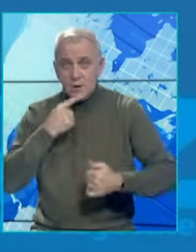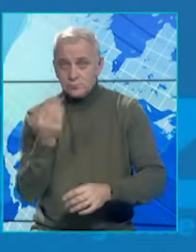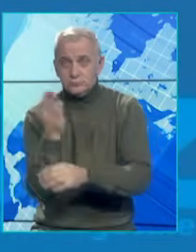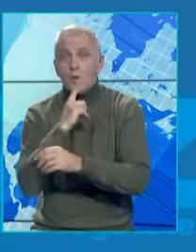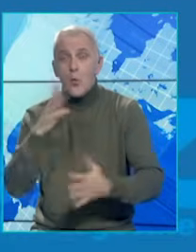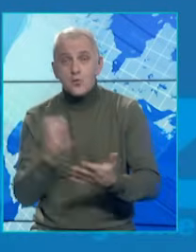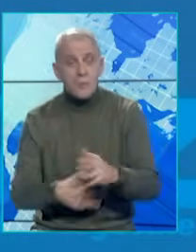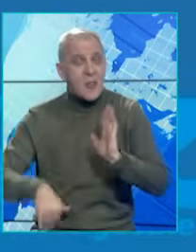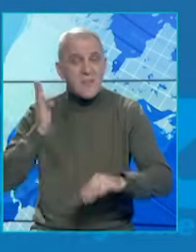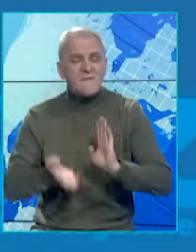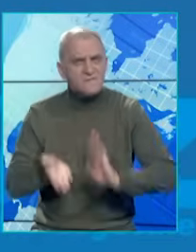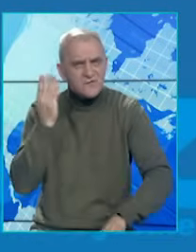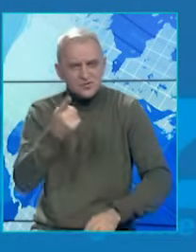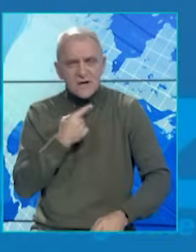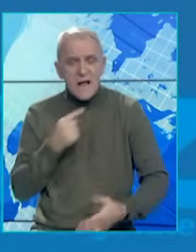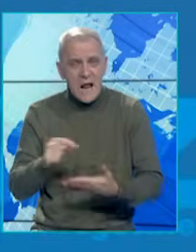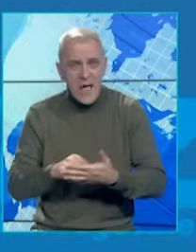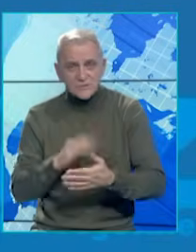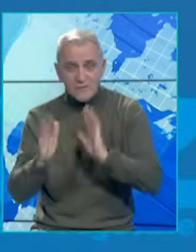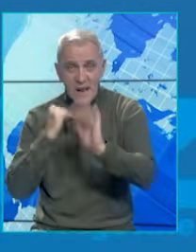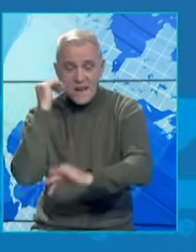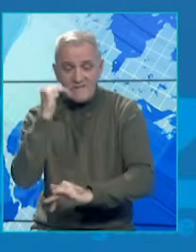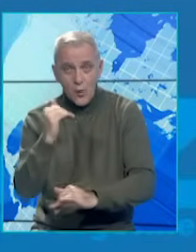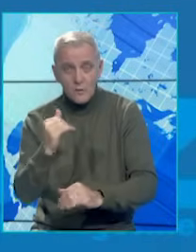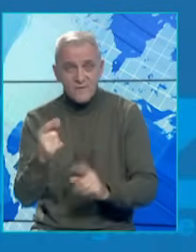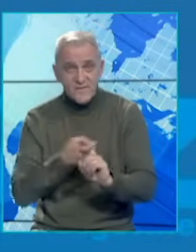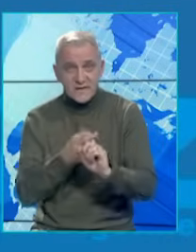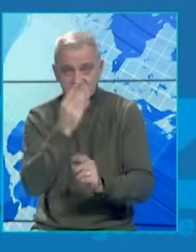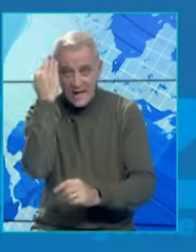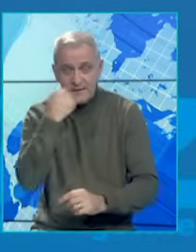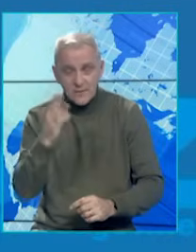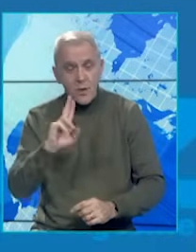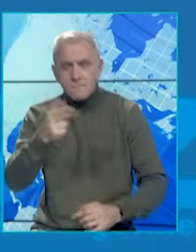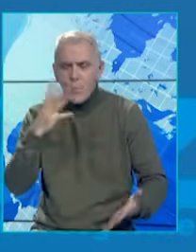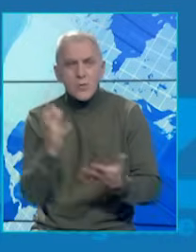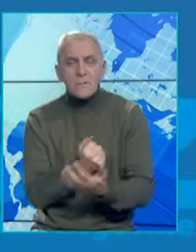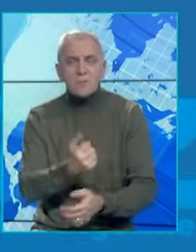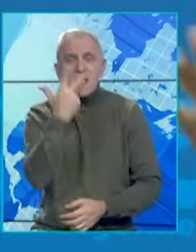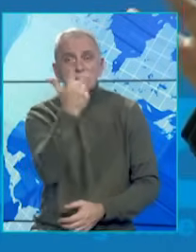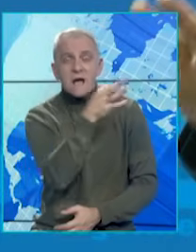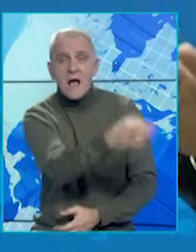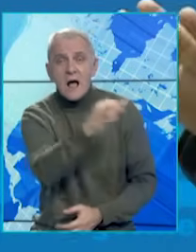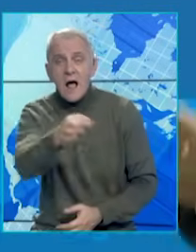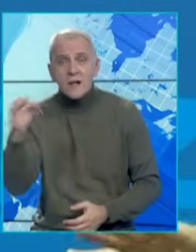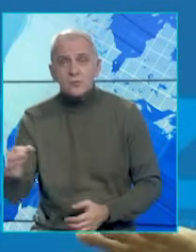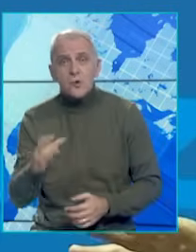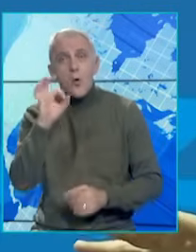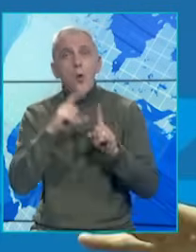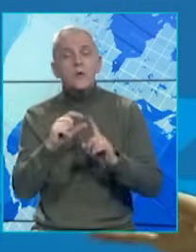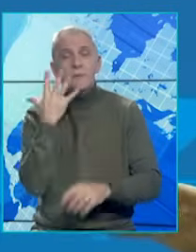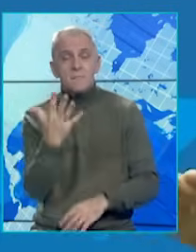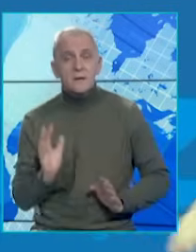najviše glasova među Hrvatima na razini federacije, uz to morao bi pobijediti najmanje tri županije od tih pet